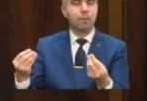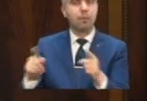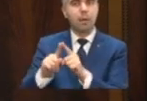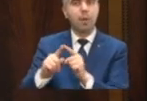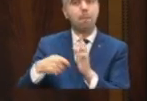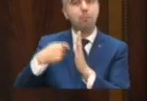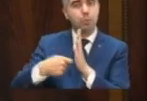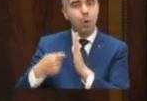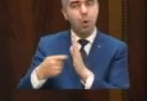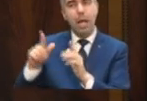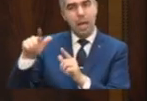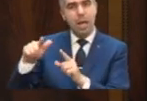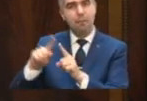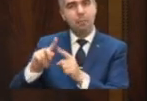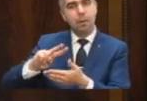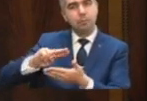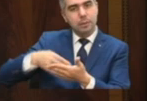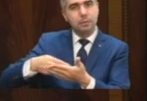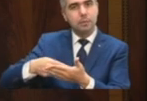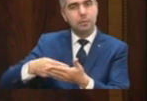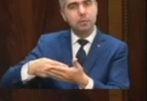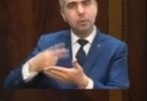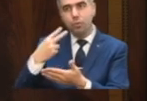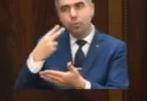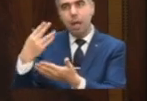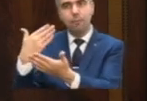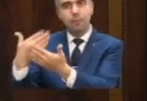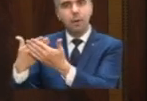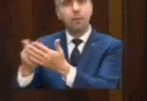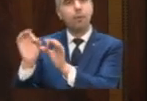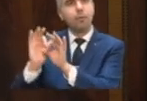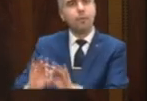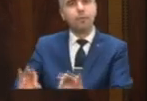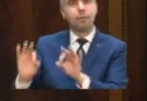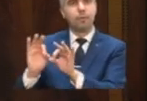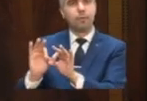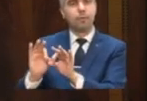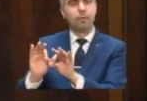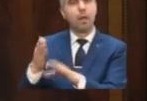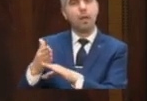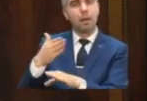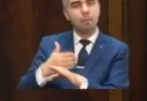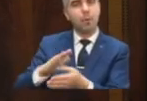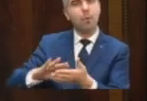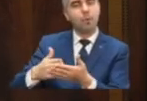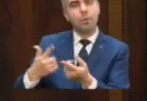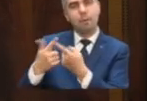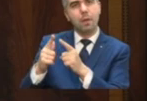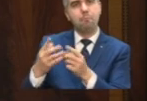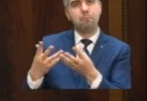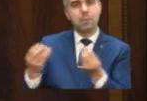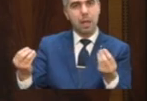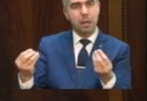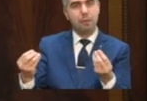فليشي، كاين بعض الاتفاقيات اللي دارت على الورق وما كتنفذش، وماشي غير في عهدكم، في السابق كاين اتفاقيات عديده تم توقيعها